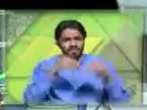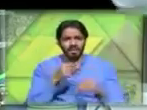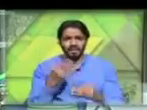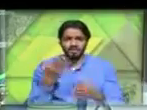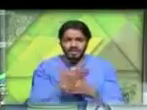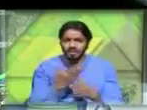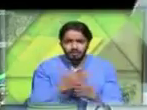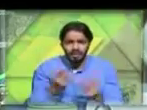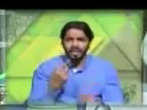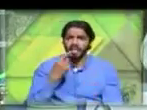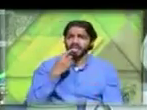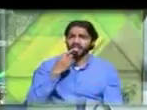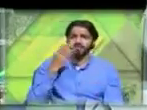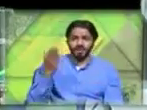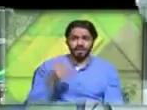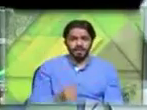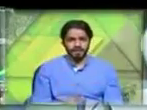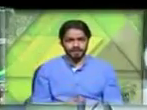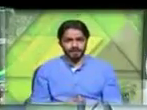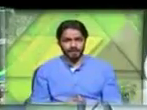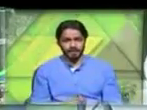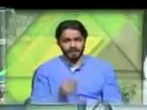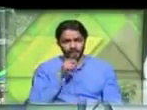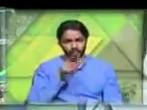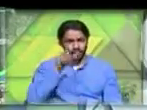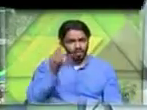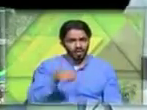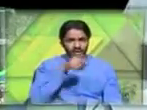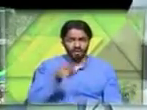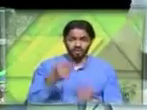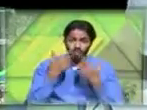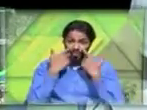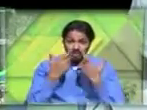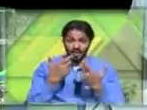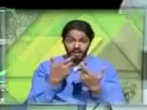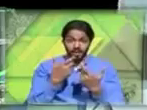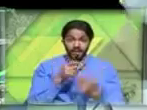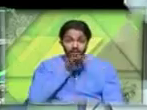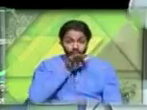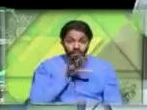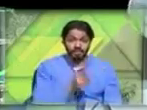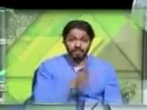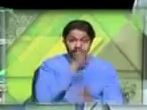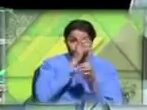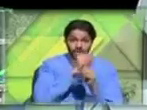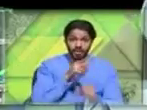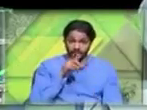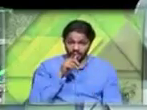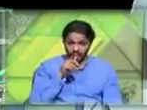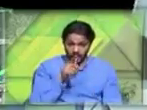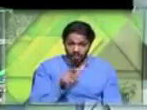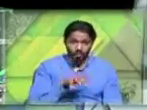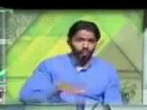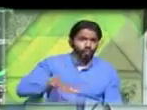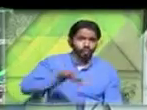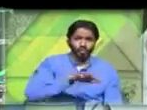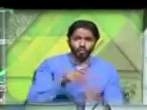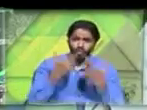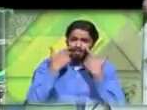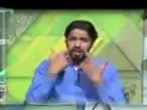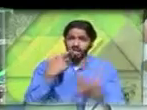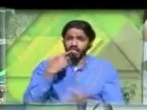اللحم الحرام حتما الذي حرمه الله علينا. أيحب أحدكم أن يأكل لحم أخيه ميتا